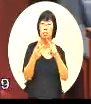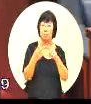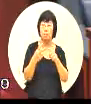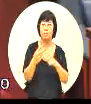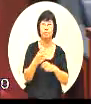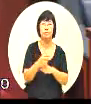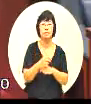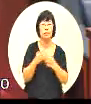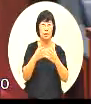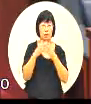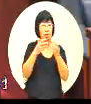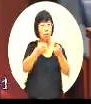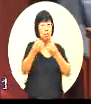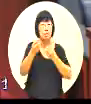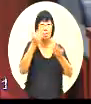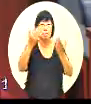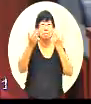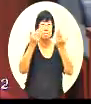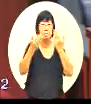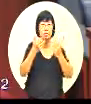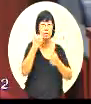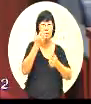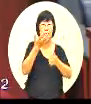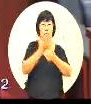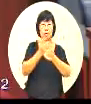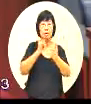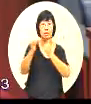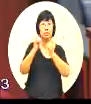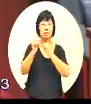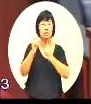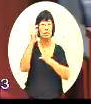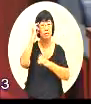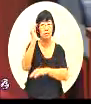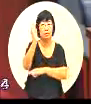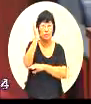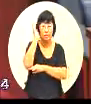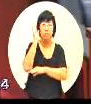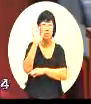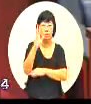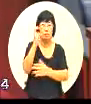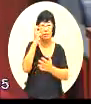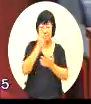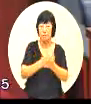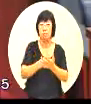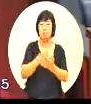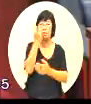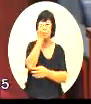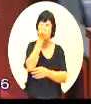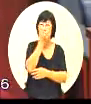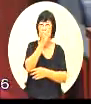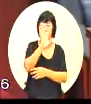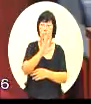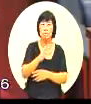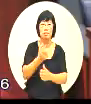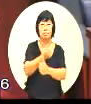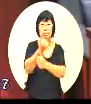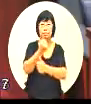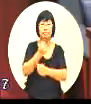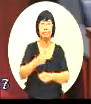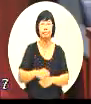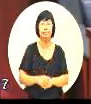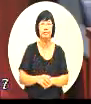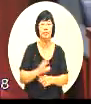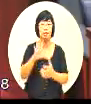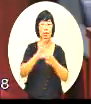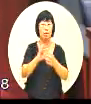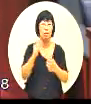这些都应该去讨论清楚，而且让民众觉得政府是有严格在把关的。譬如说有什么铁